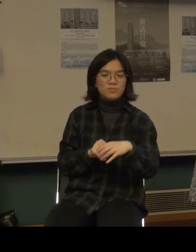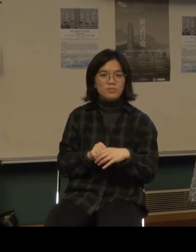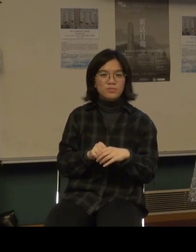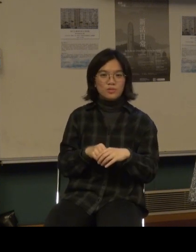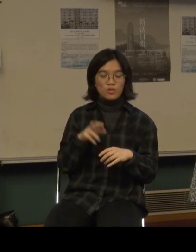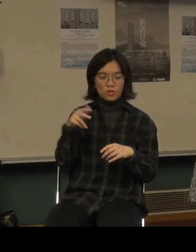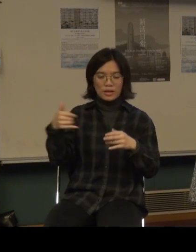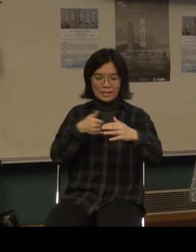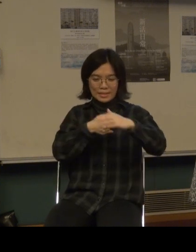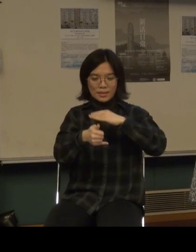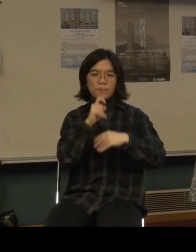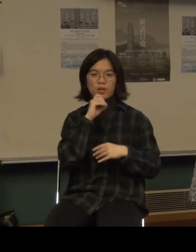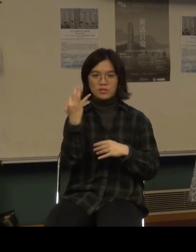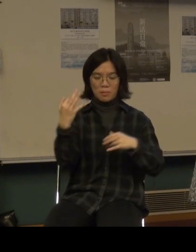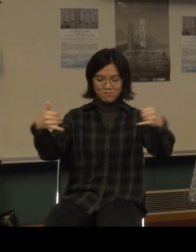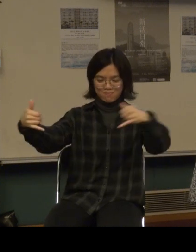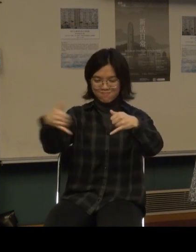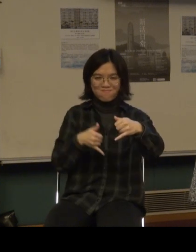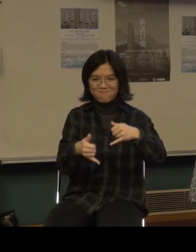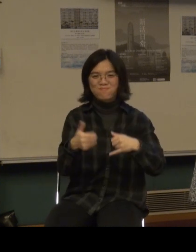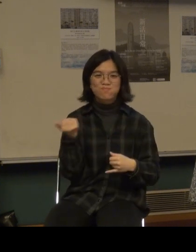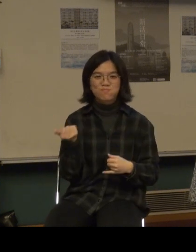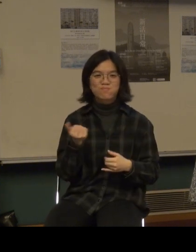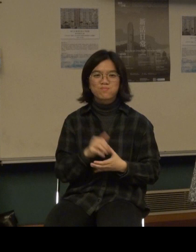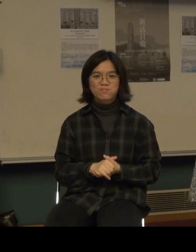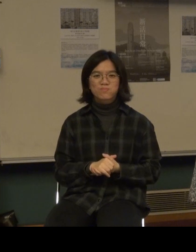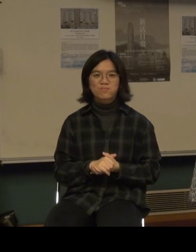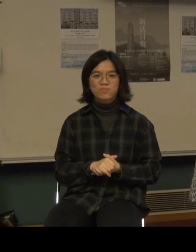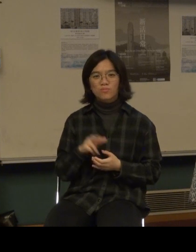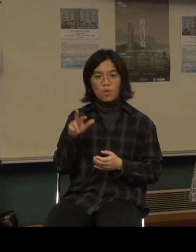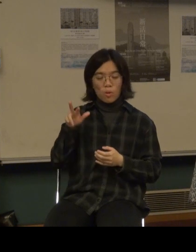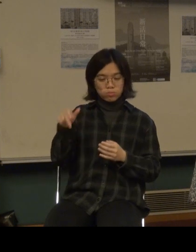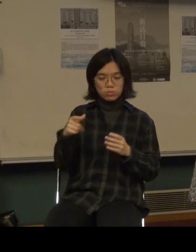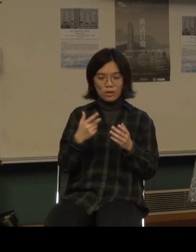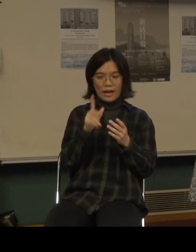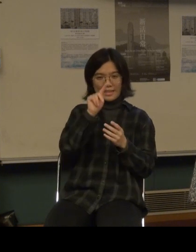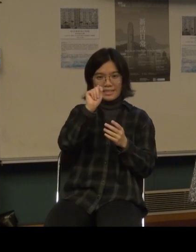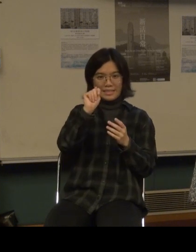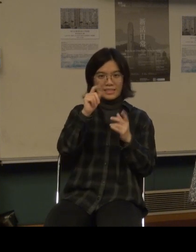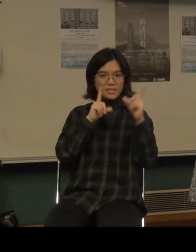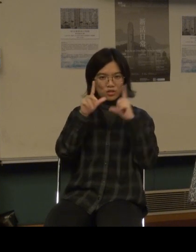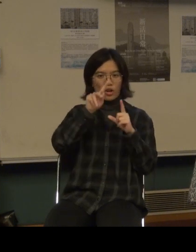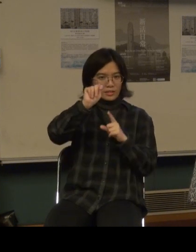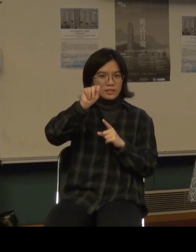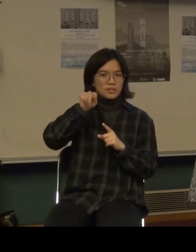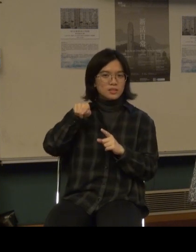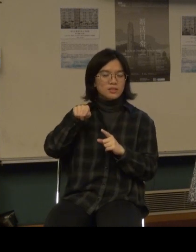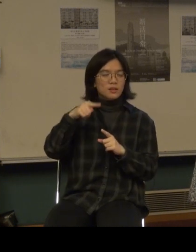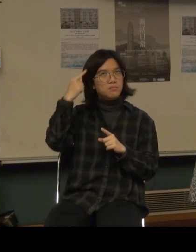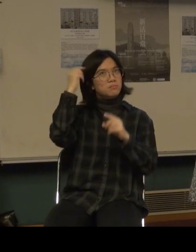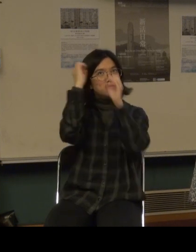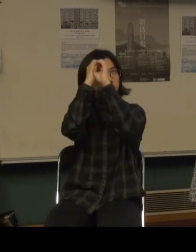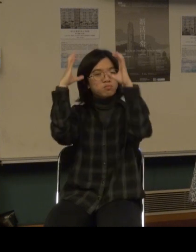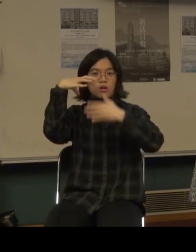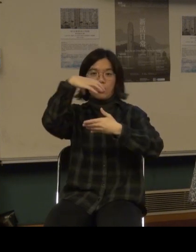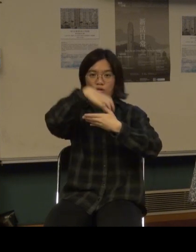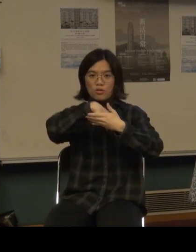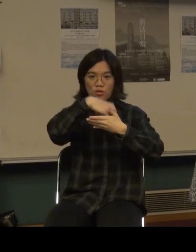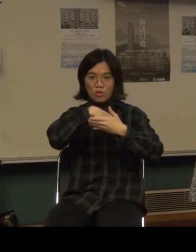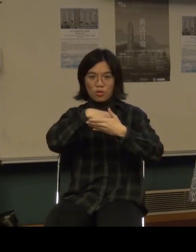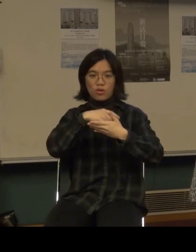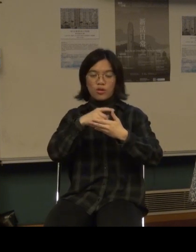呢個街市。咁啊，因為佢係咁樣一個 T 字形嘅街市啦，你可以想像得到咧，佢入邊咧其實咧就